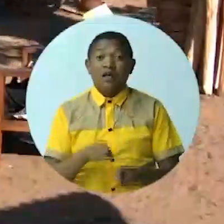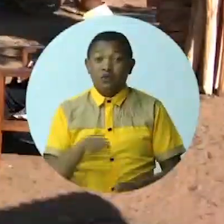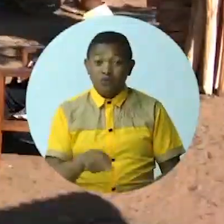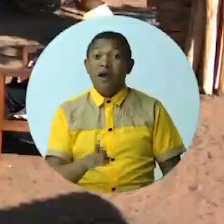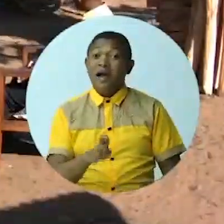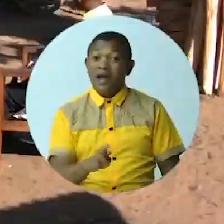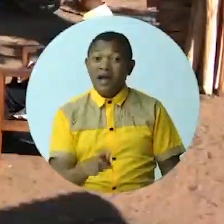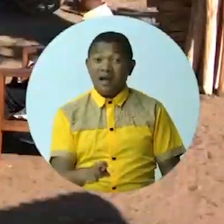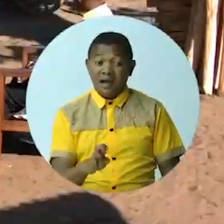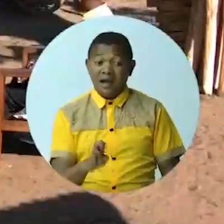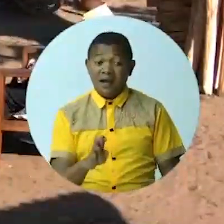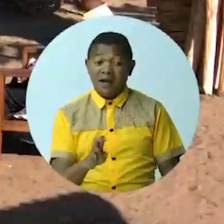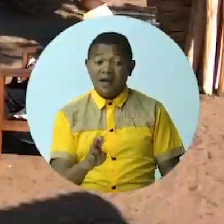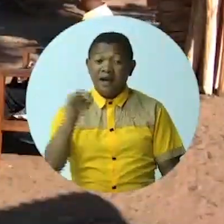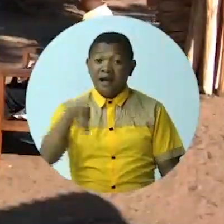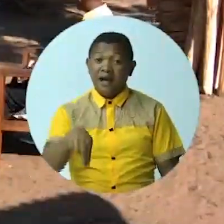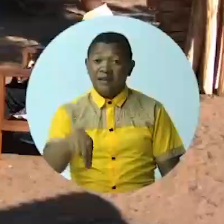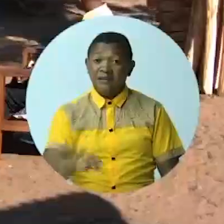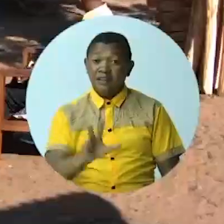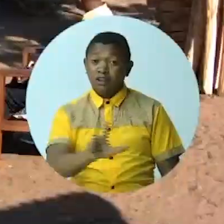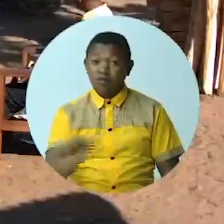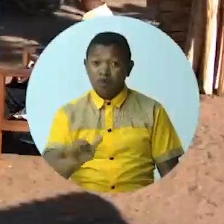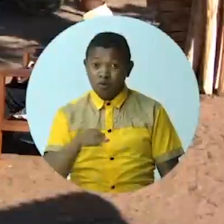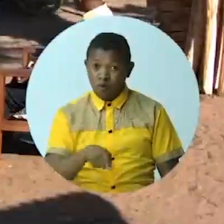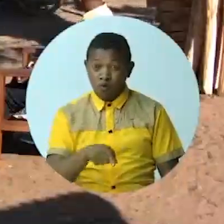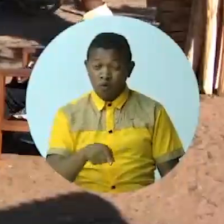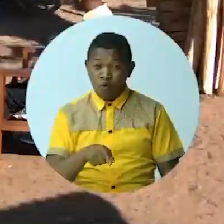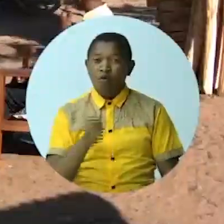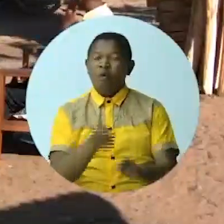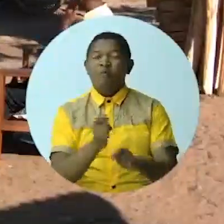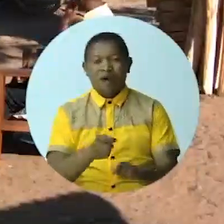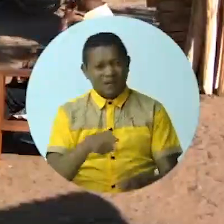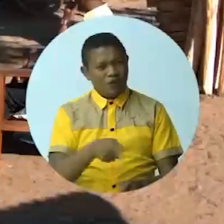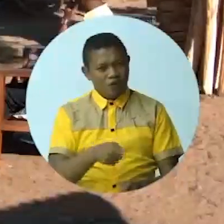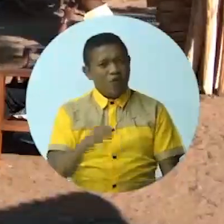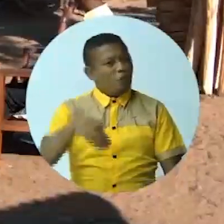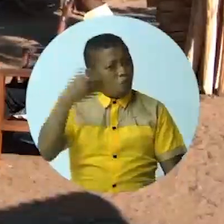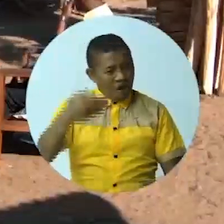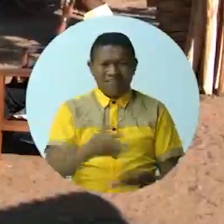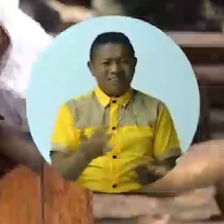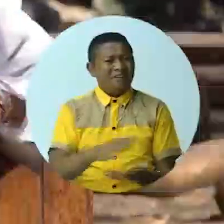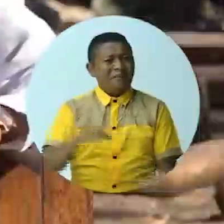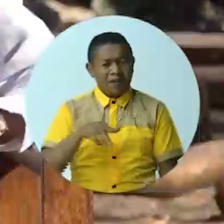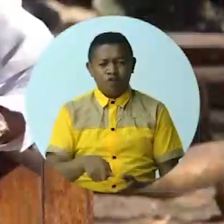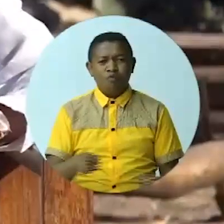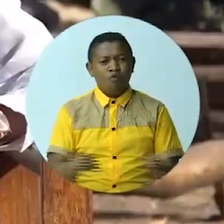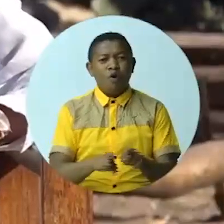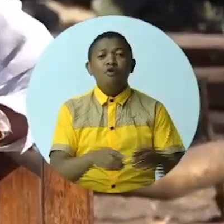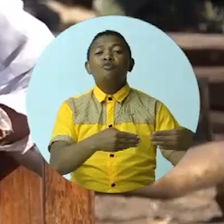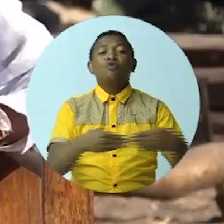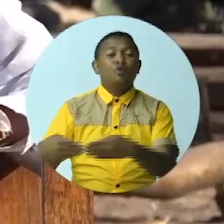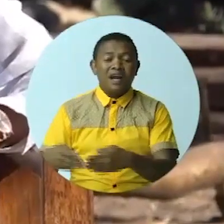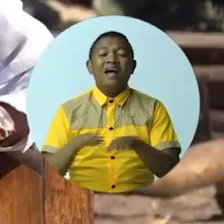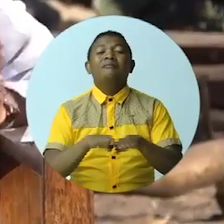rn13 zava-dehibe a hitondra ny fandriam-pahalemana fa anamora ihany koa ny